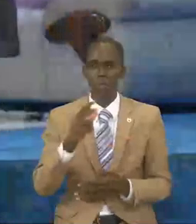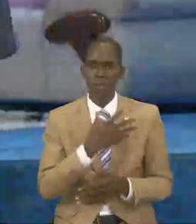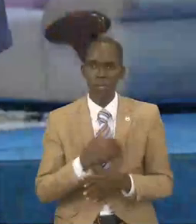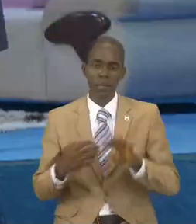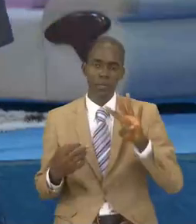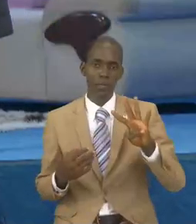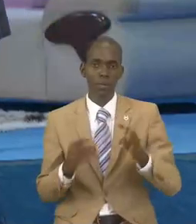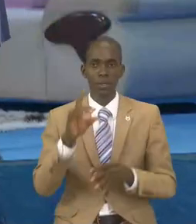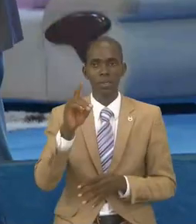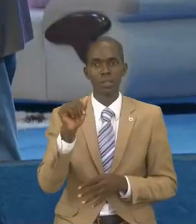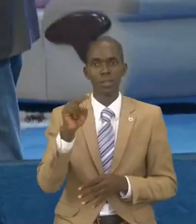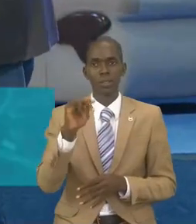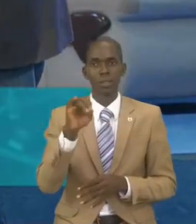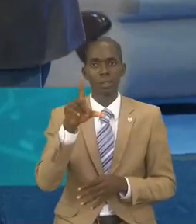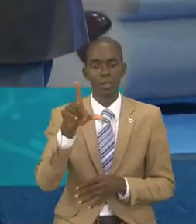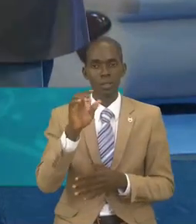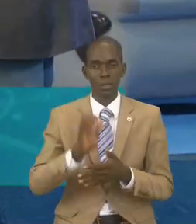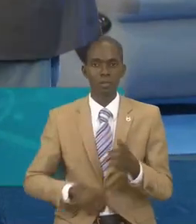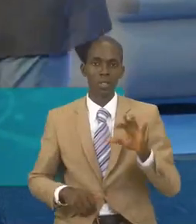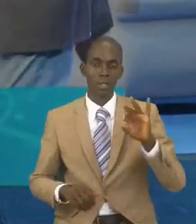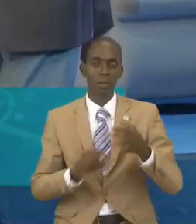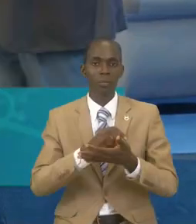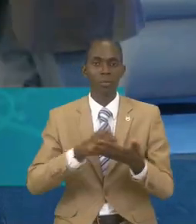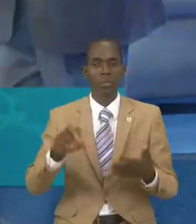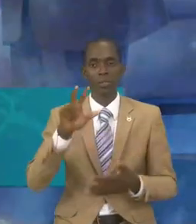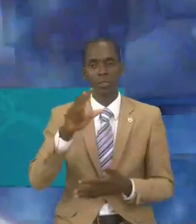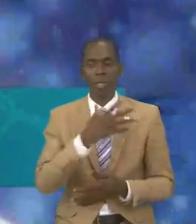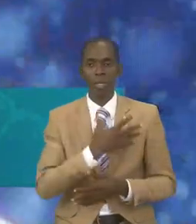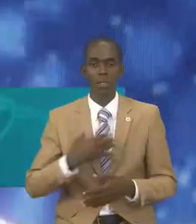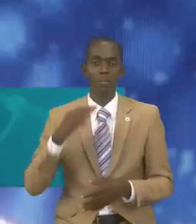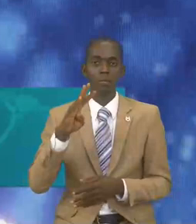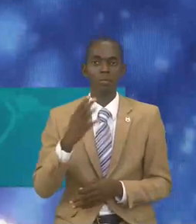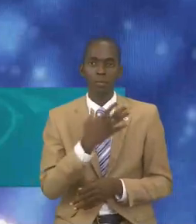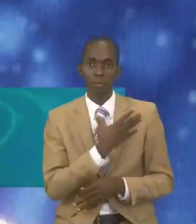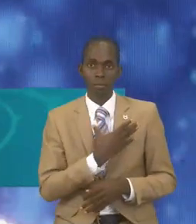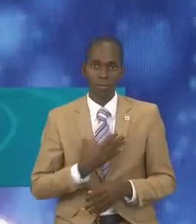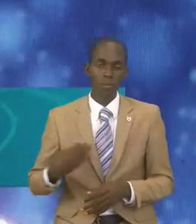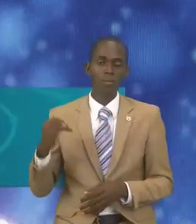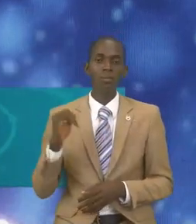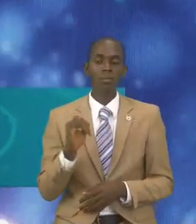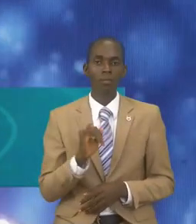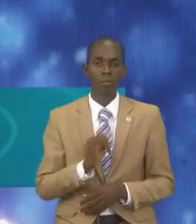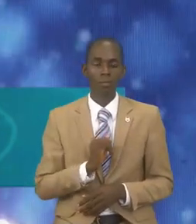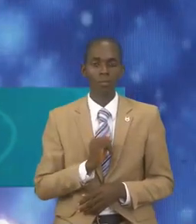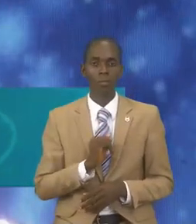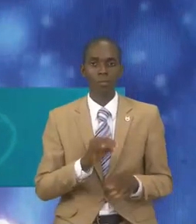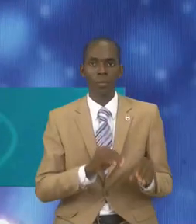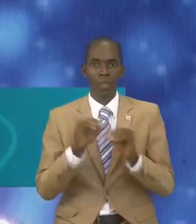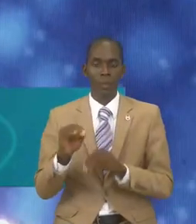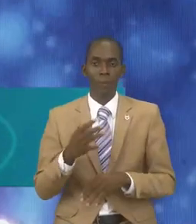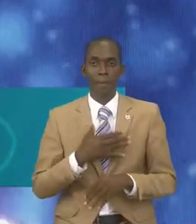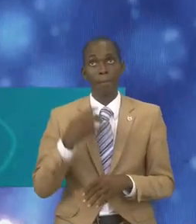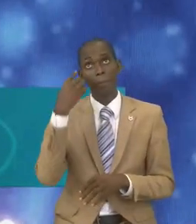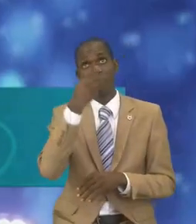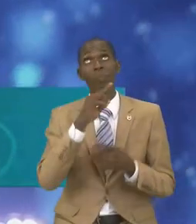et 4. Daniel chapitre 9, les versets 3 et 4. Je tournai ma face vers le